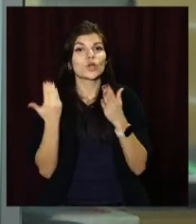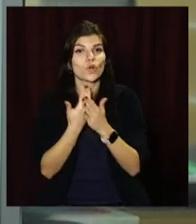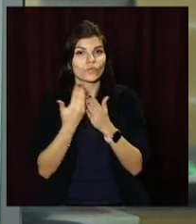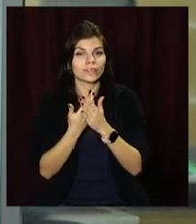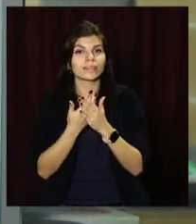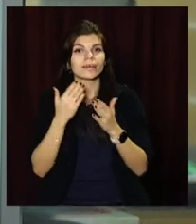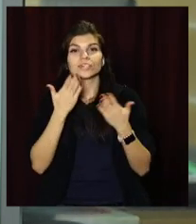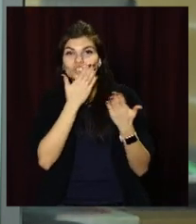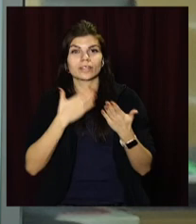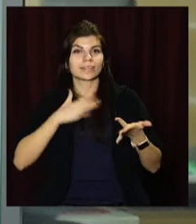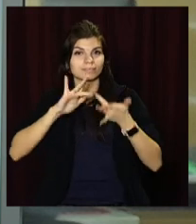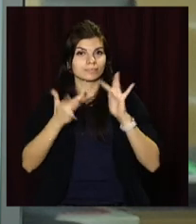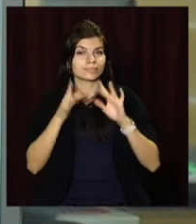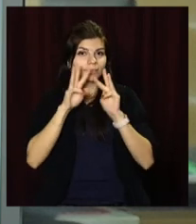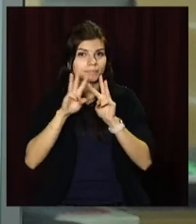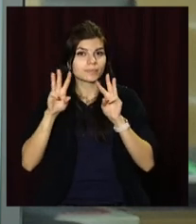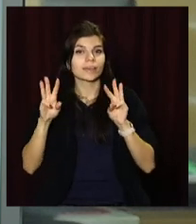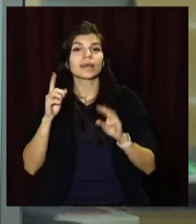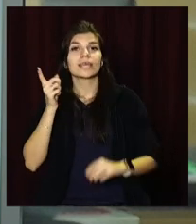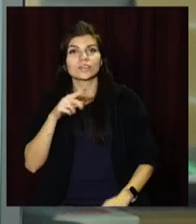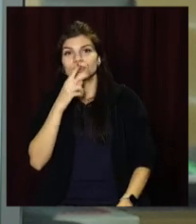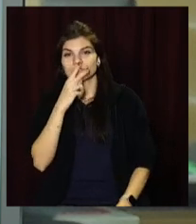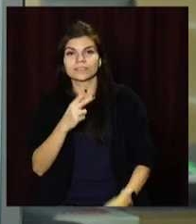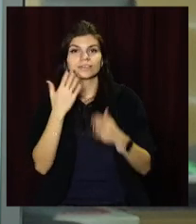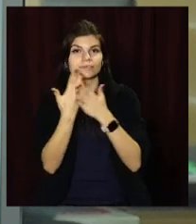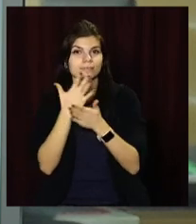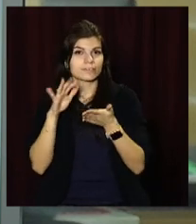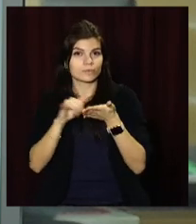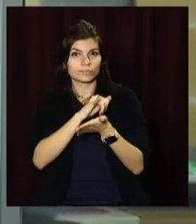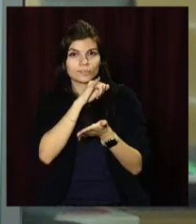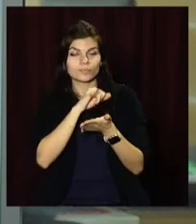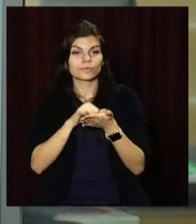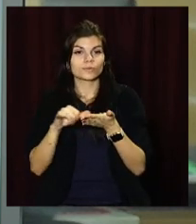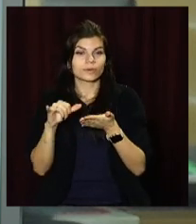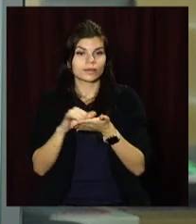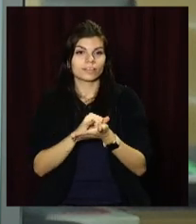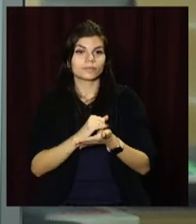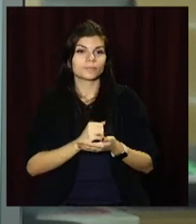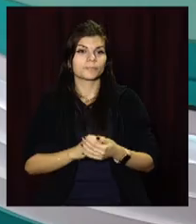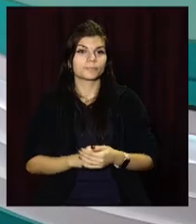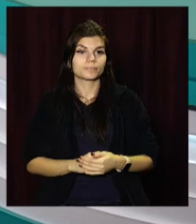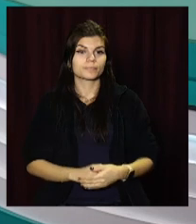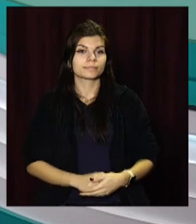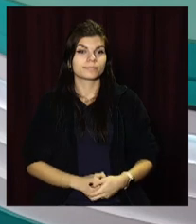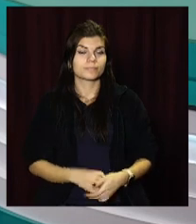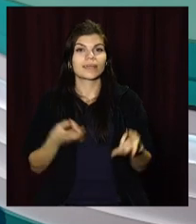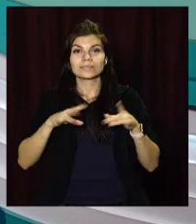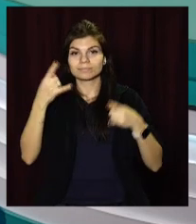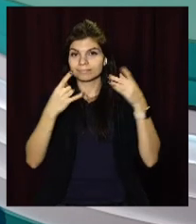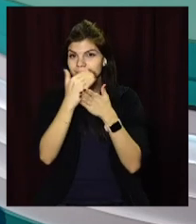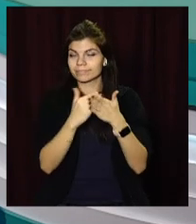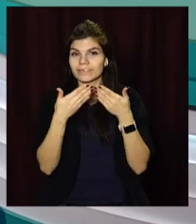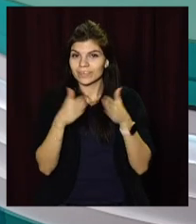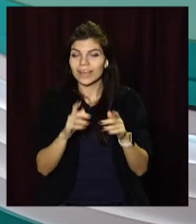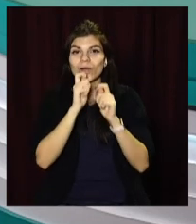читайте на нашому сайті opentv.media. Дивіться сюжети в соціальних мережах та на нашому ютуб-каналі. Залишайтеся